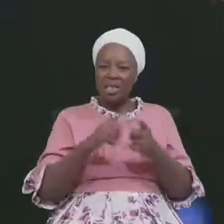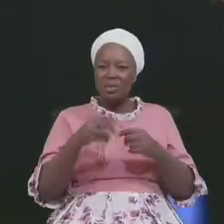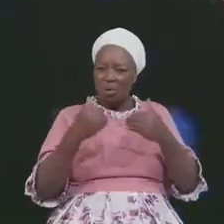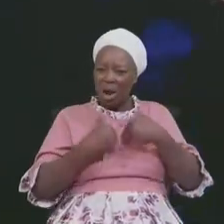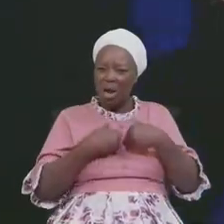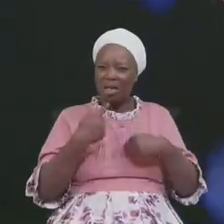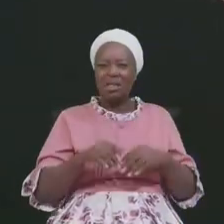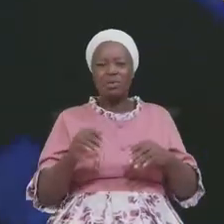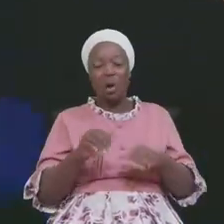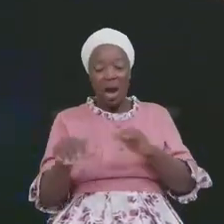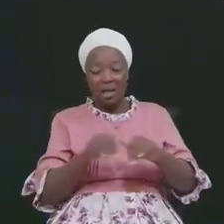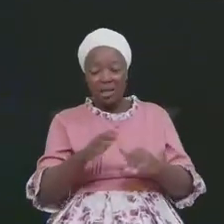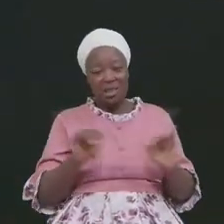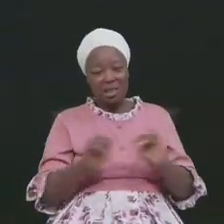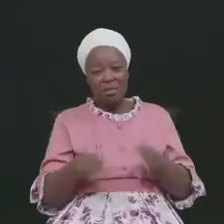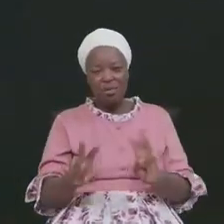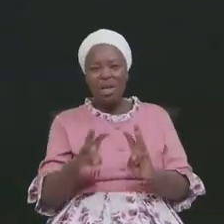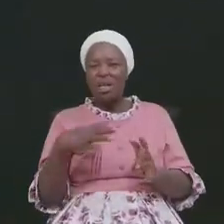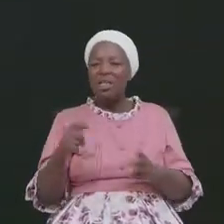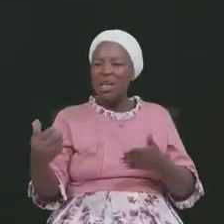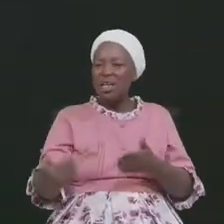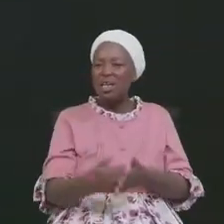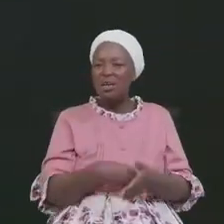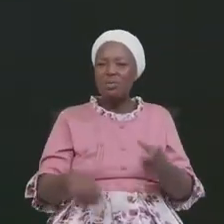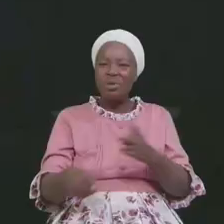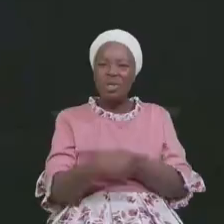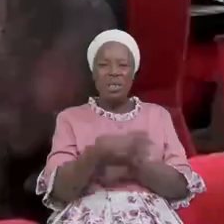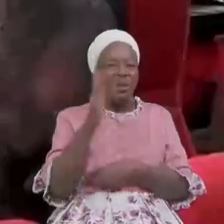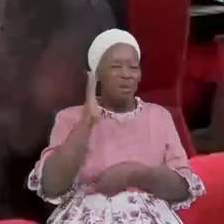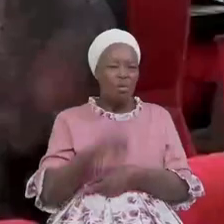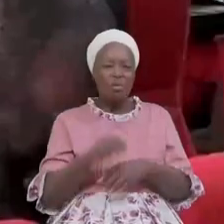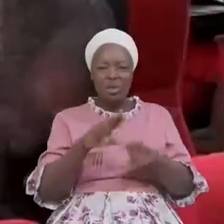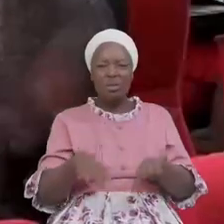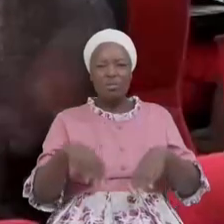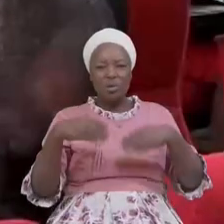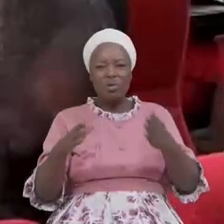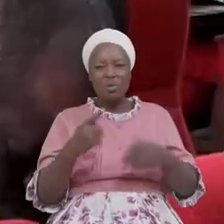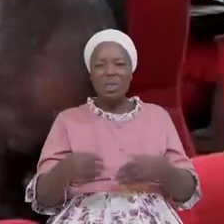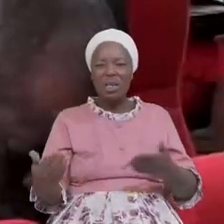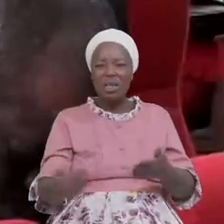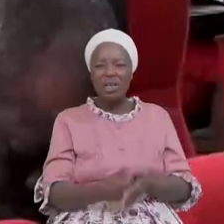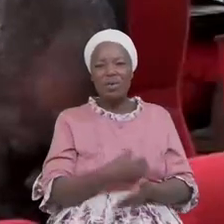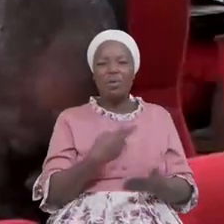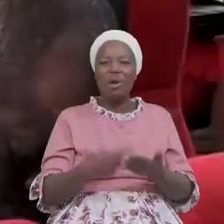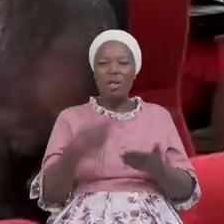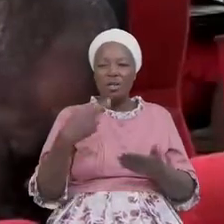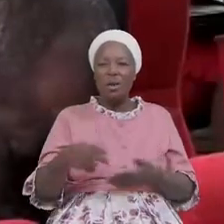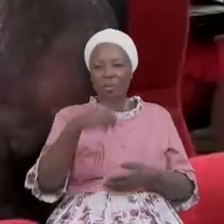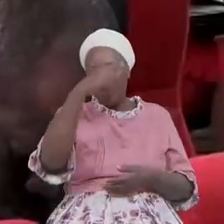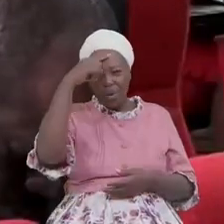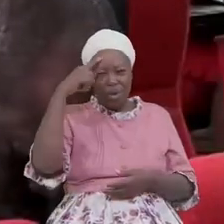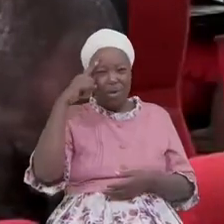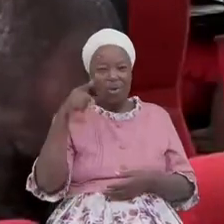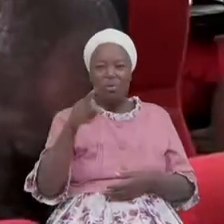manière, le nouveau jour va produire les anciens résultats parce que